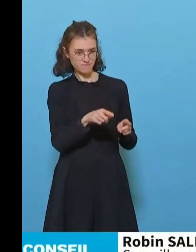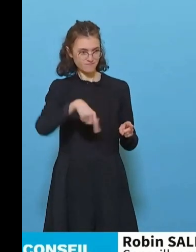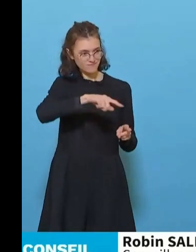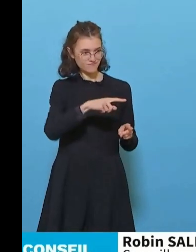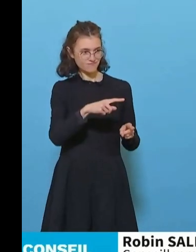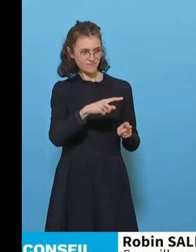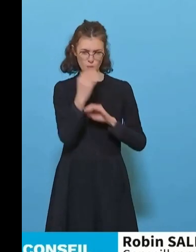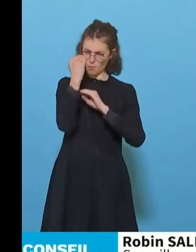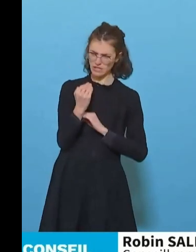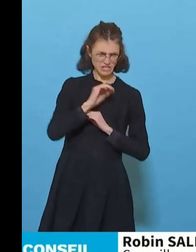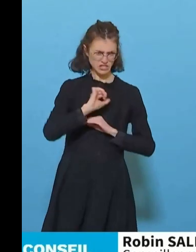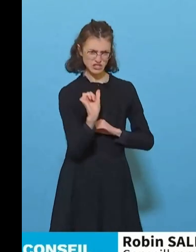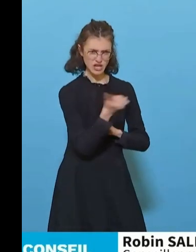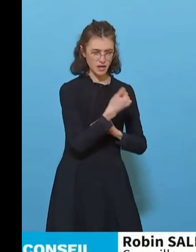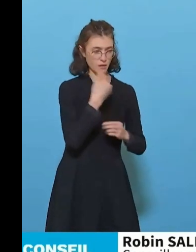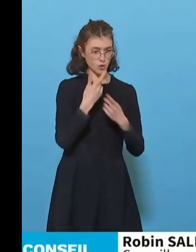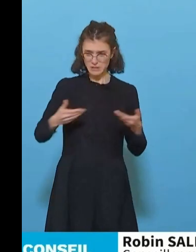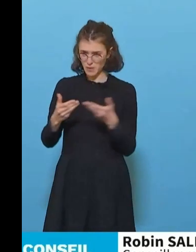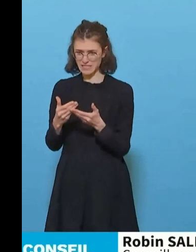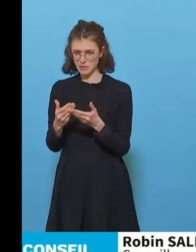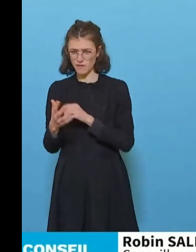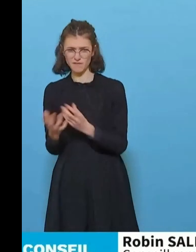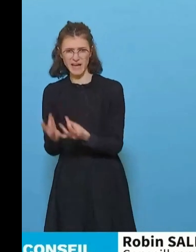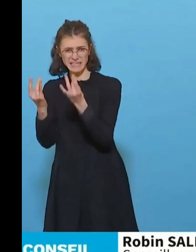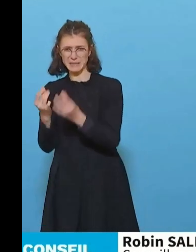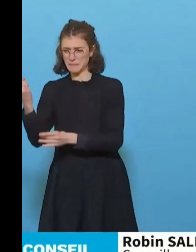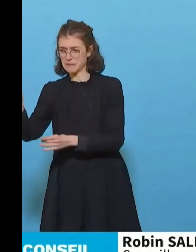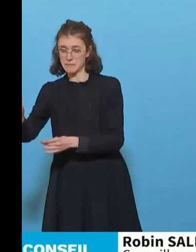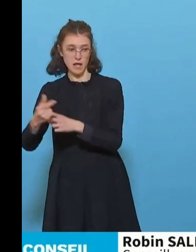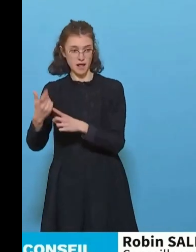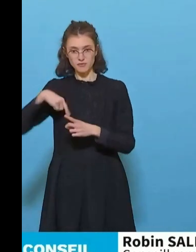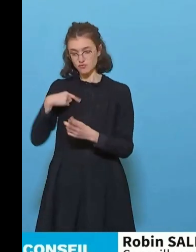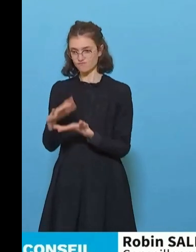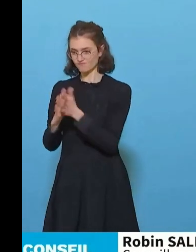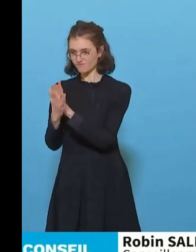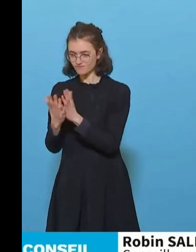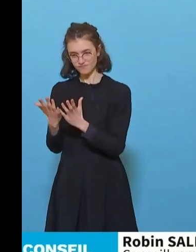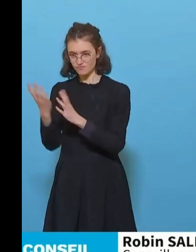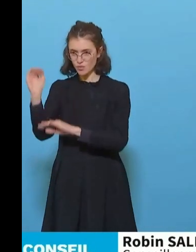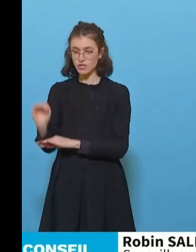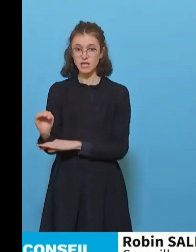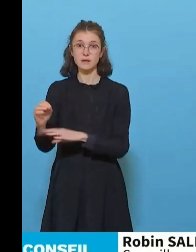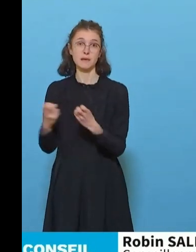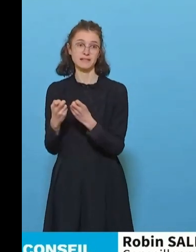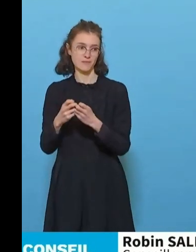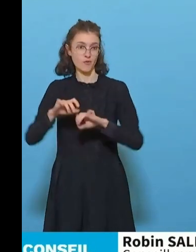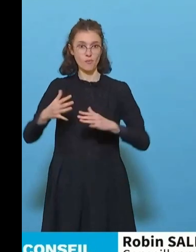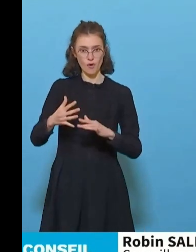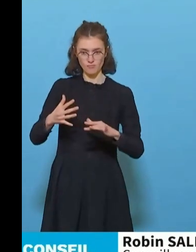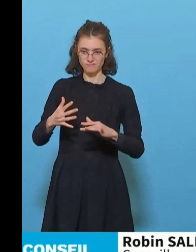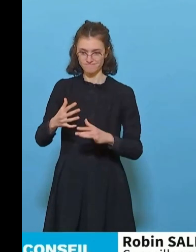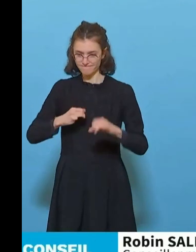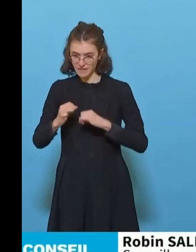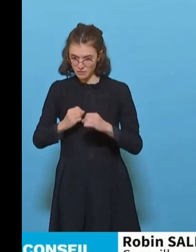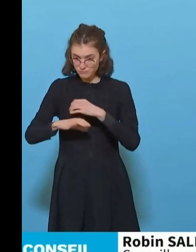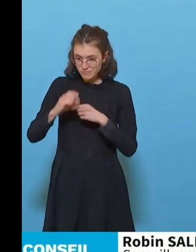plus précaires, comme en atteste d'ailleurs le maintien de notre cap en matière de solidarité, par exemple. Ces choix que nous portons